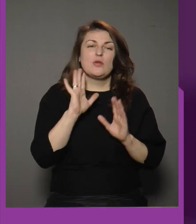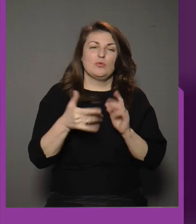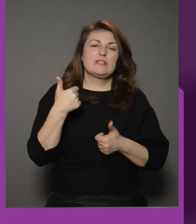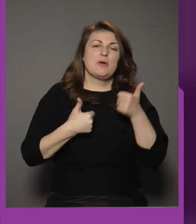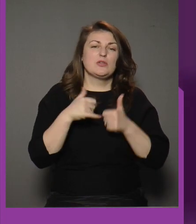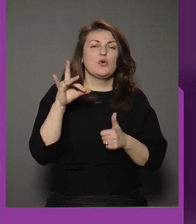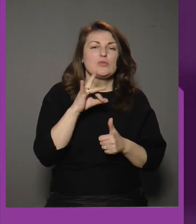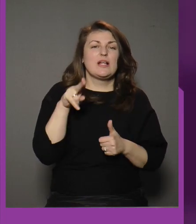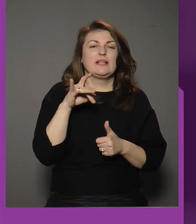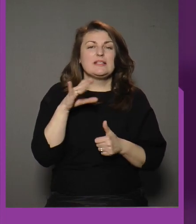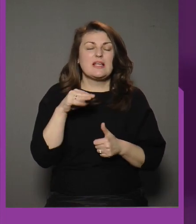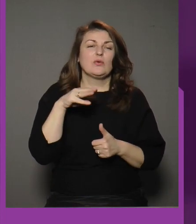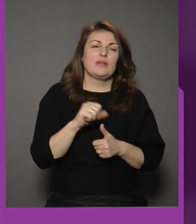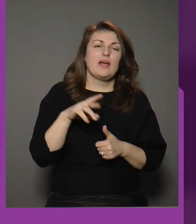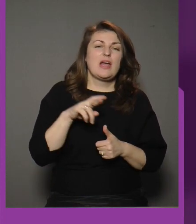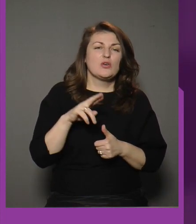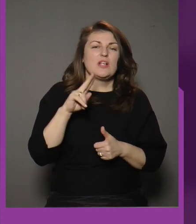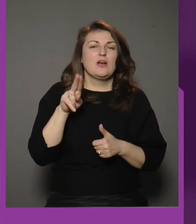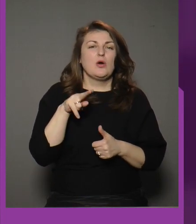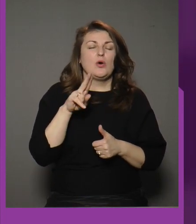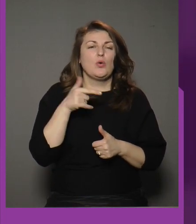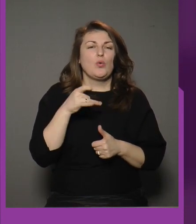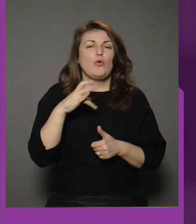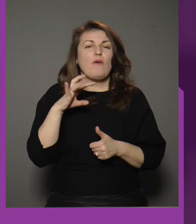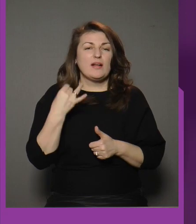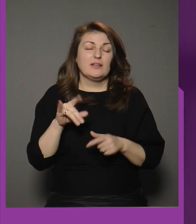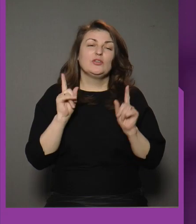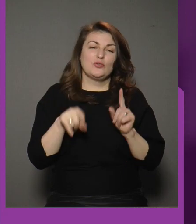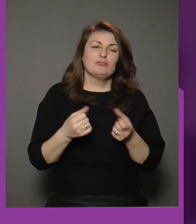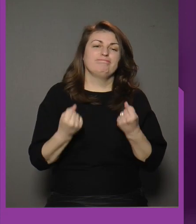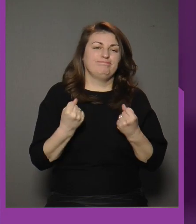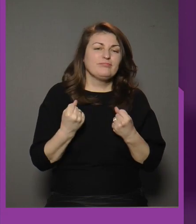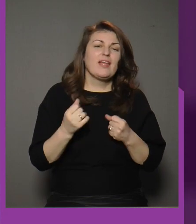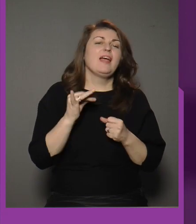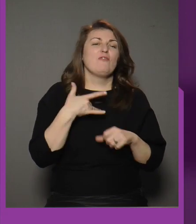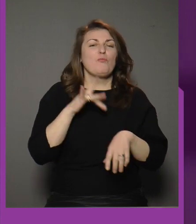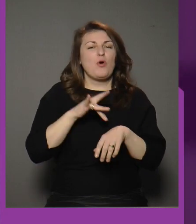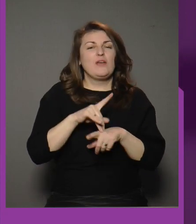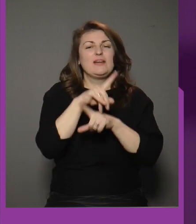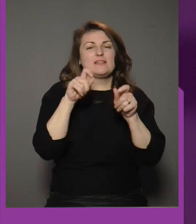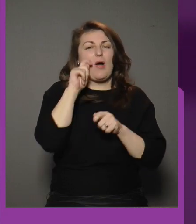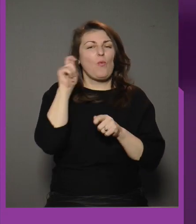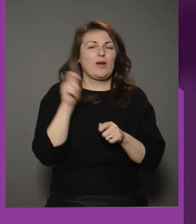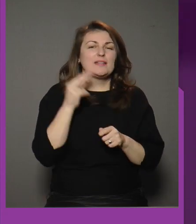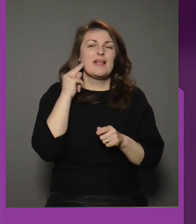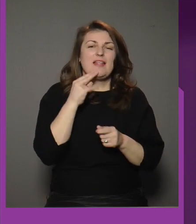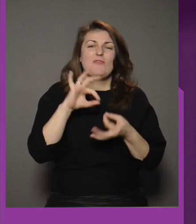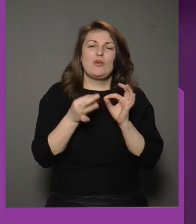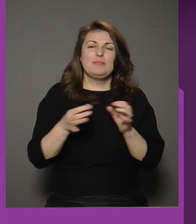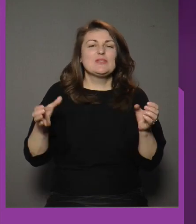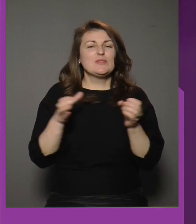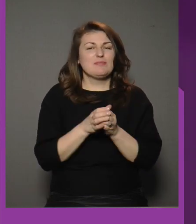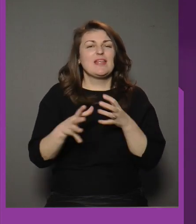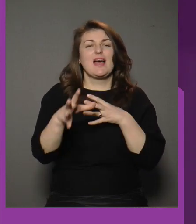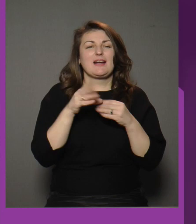Руслан Денисенко та Ярослав Гульоватий. Тож тримаємо кулачки і вболіваємо за українську дефлімпійську збірну.